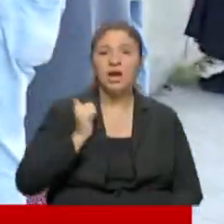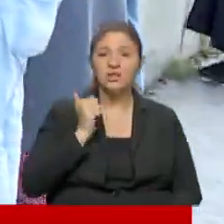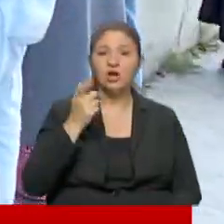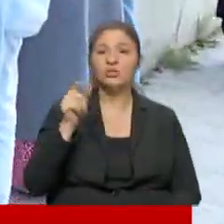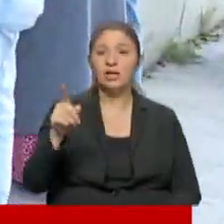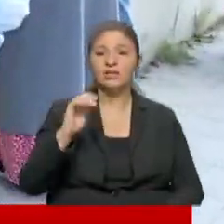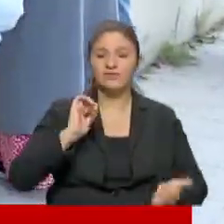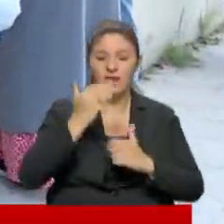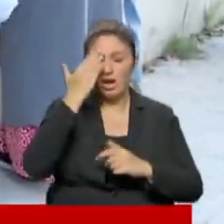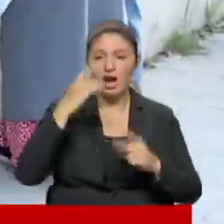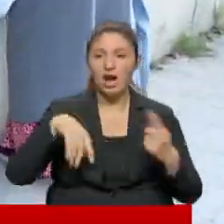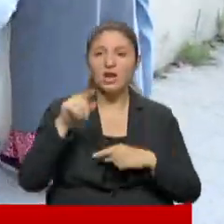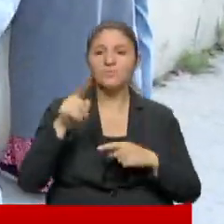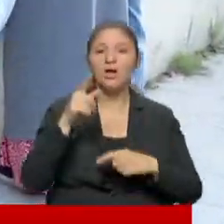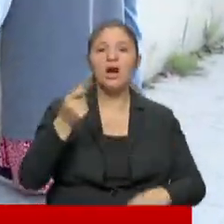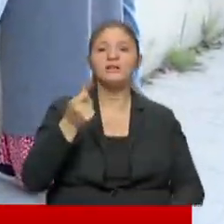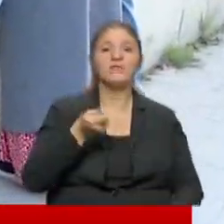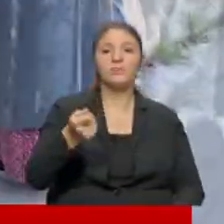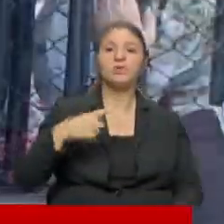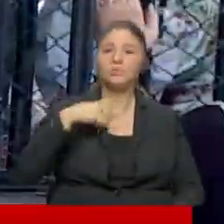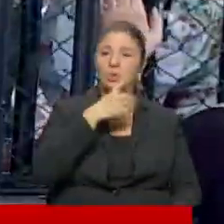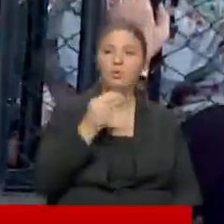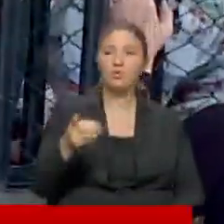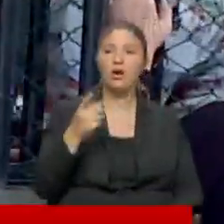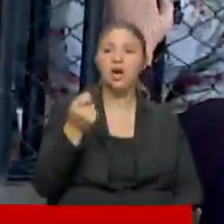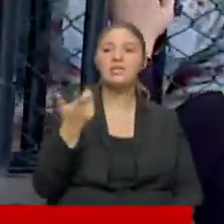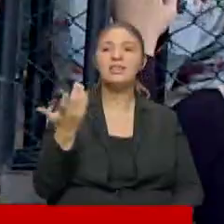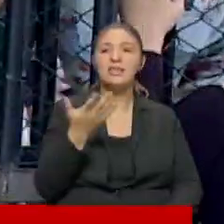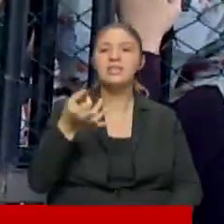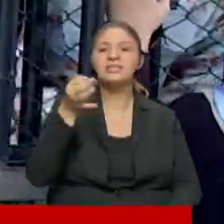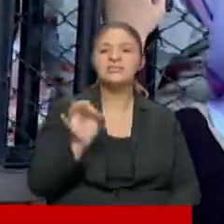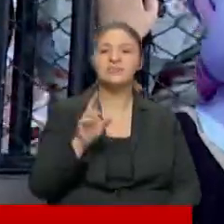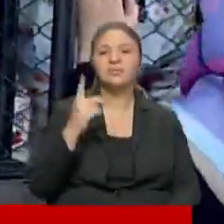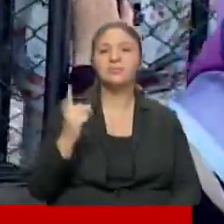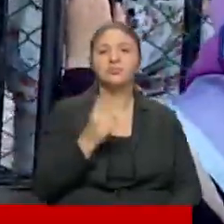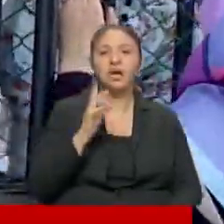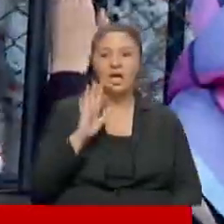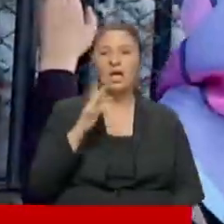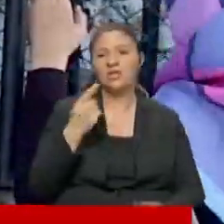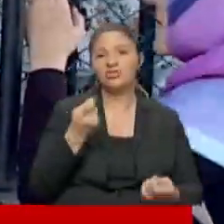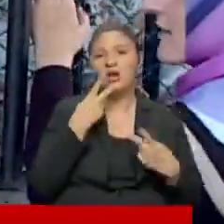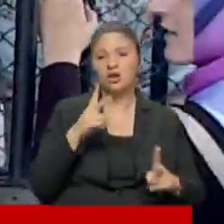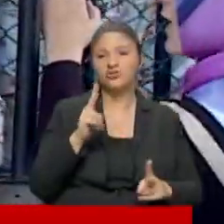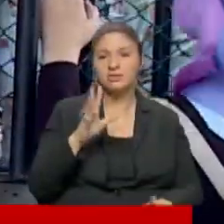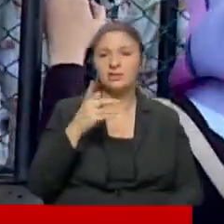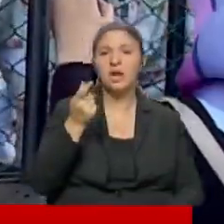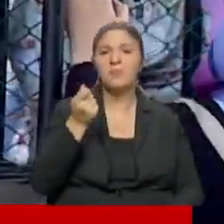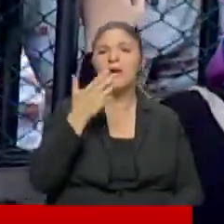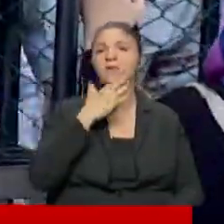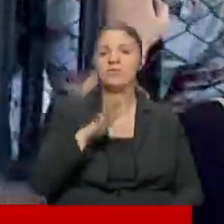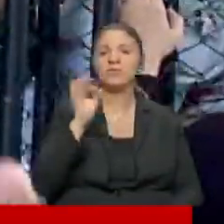ücretli dar gelirli aileler bu harçlığı vermekte zorlanıyor. Harçlık neredeyse sıfır gibi bir şey işin açısı. Harçlık